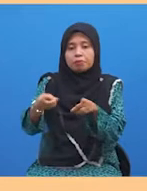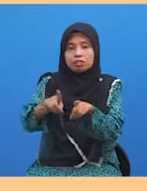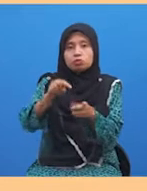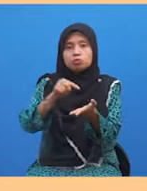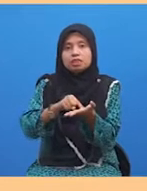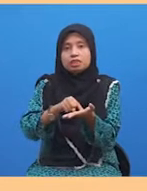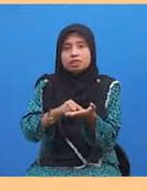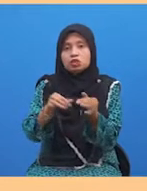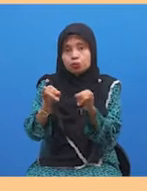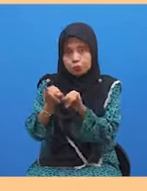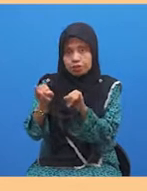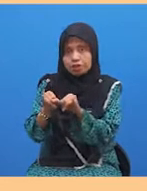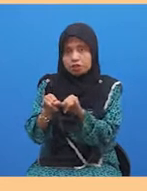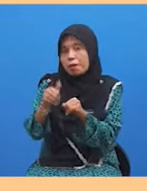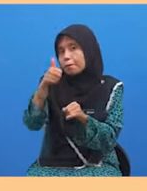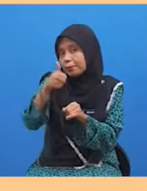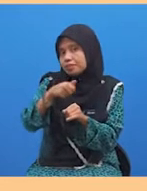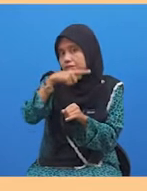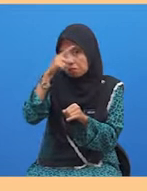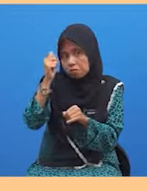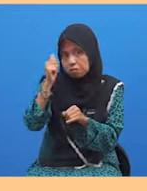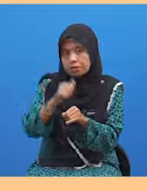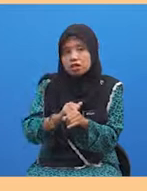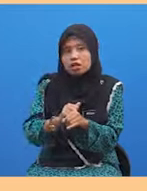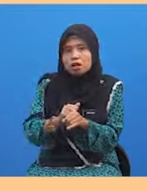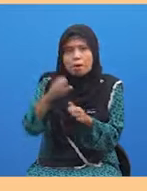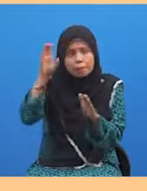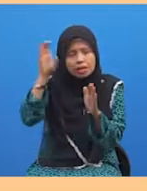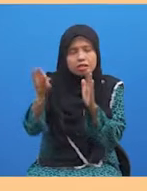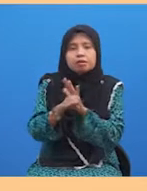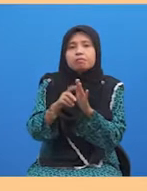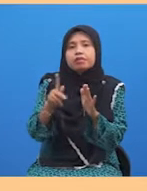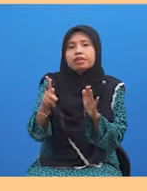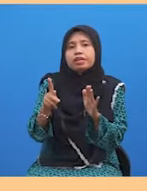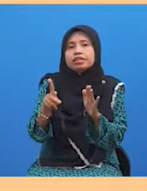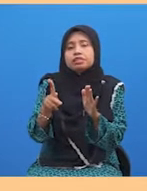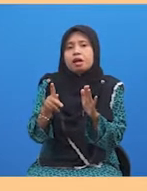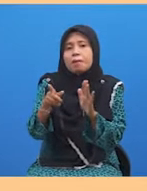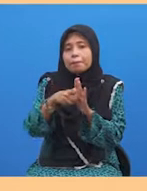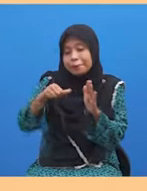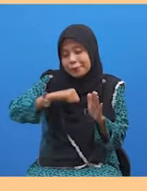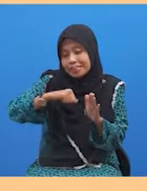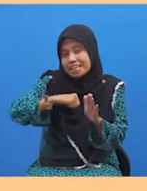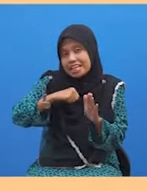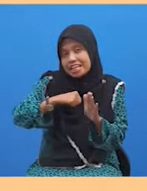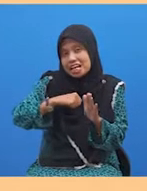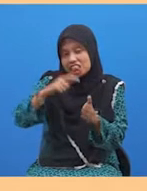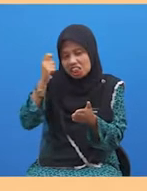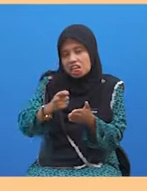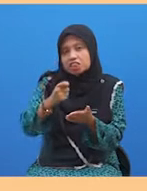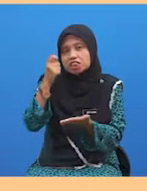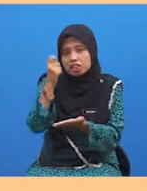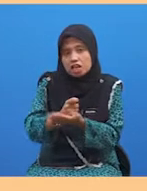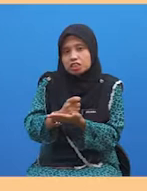Peristiwa ini juga menarik kerana menggambarkan pendirian tegas